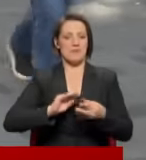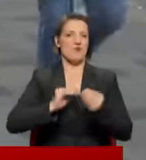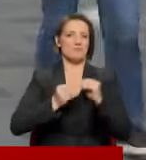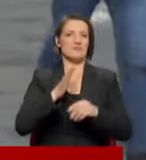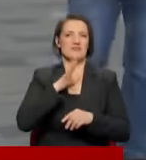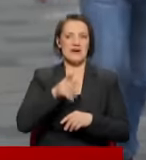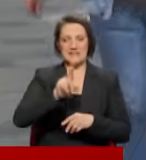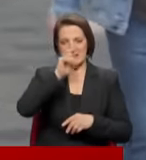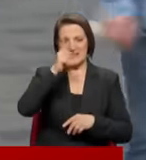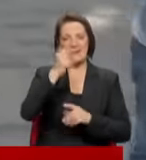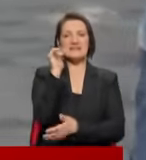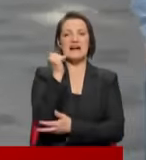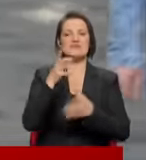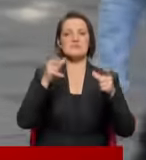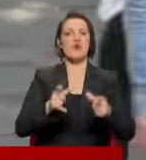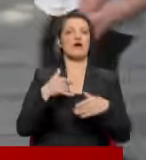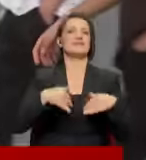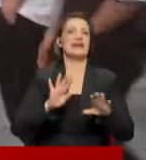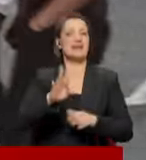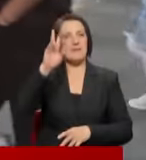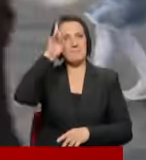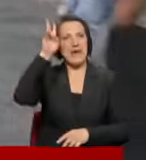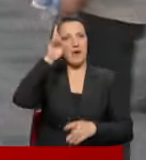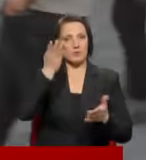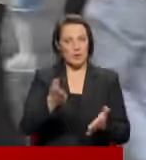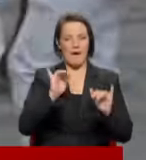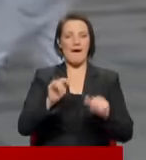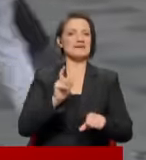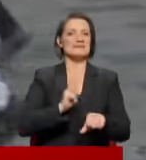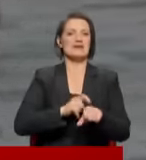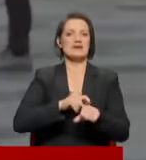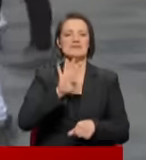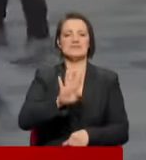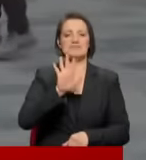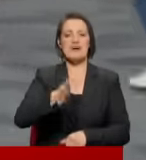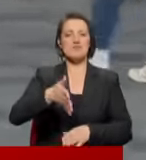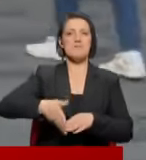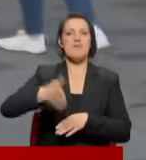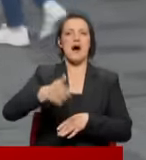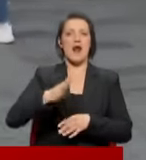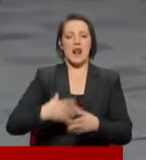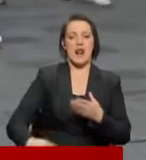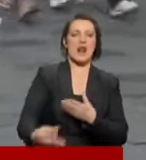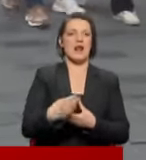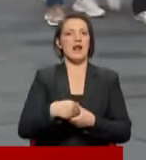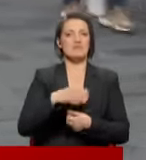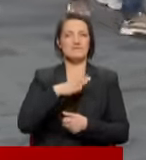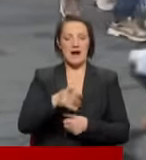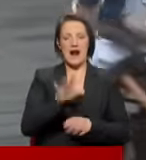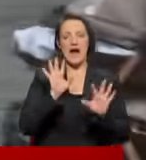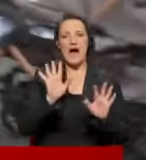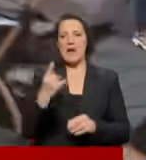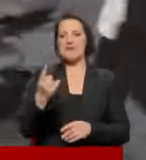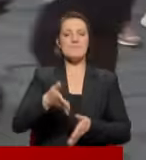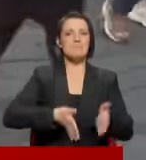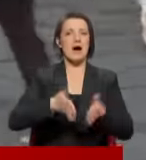sorunları da var. Sadece Taksim bölgesi değil, Beyoğlu aynı zamanda 45 mahalleyi birden bünyesinde barındırıyor ve her